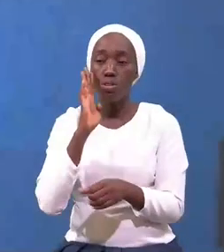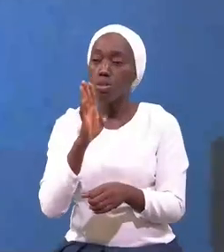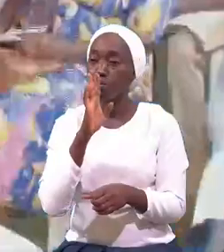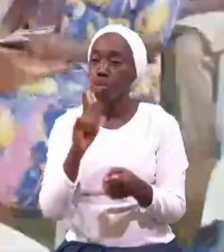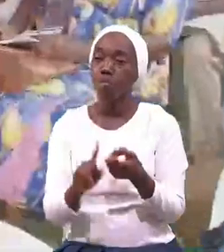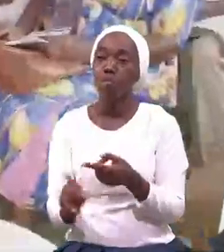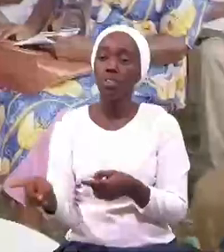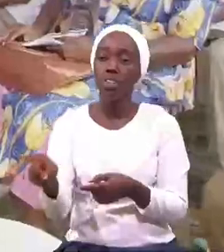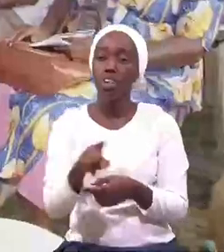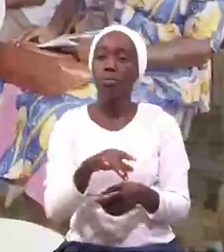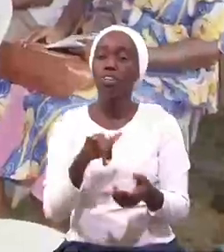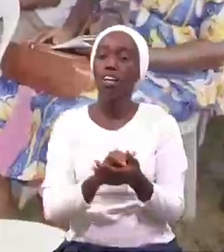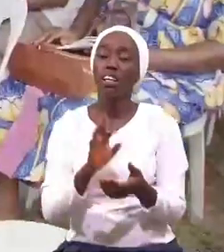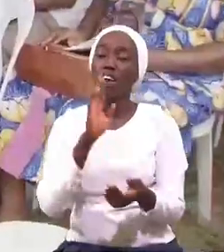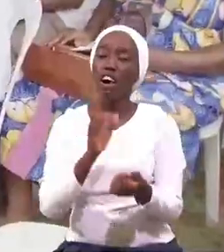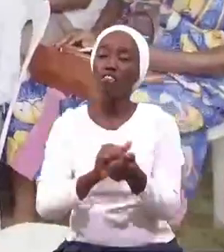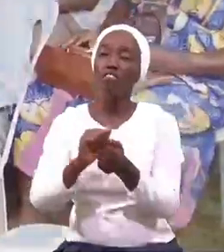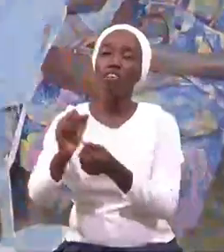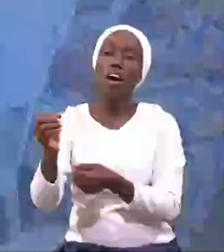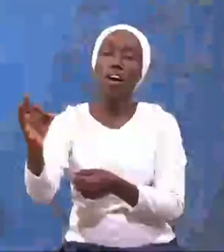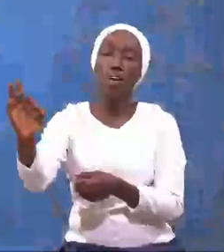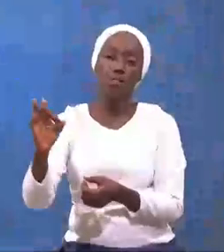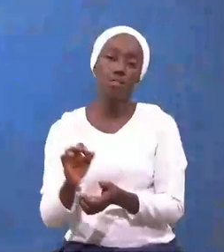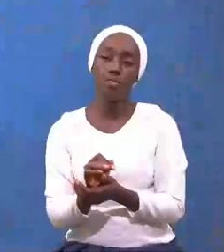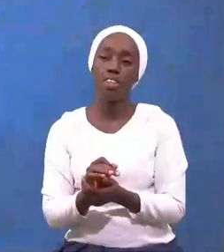Pour que la promesse soit pour ceux qui sont au loin.